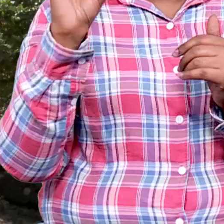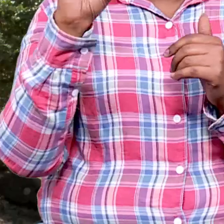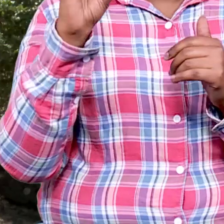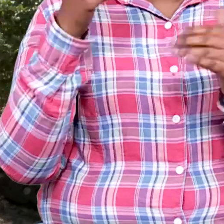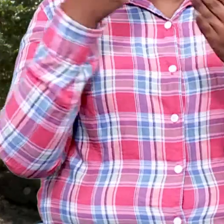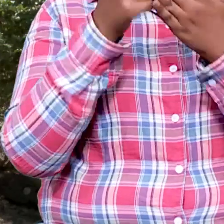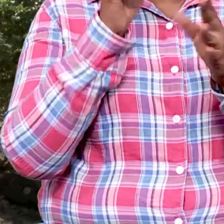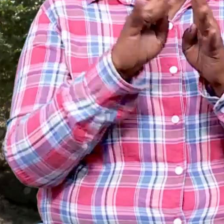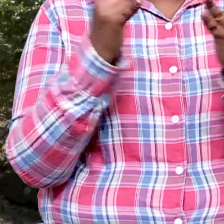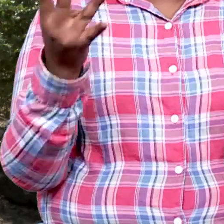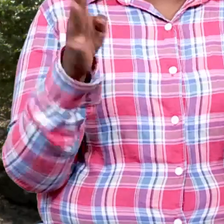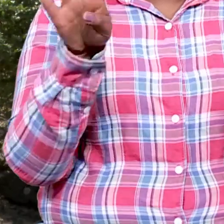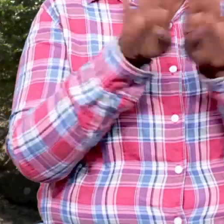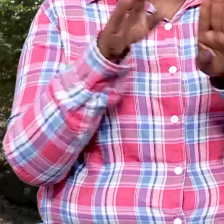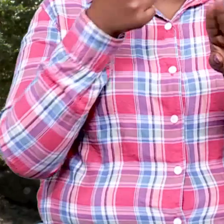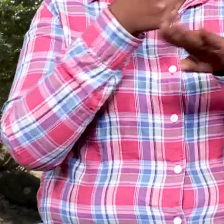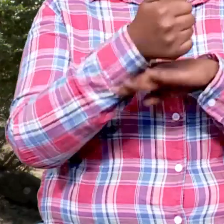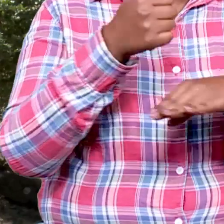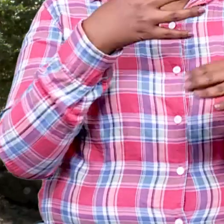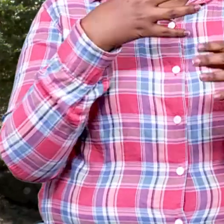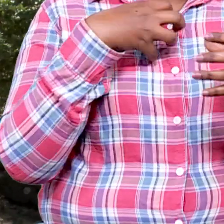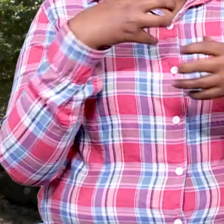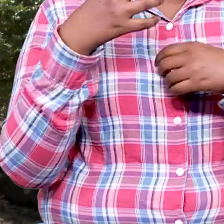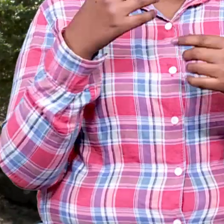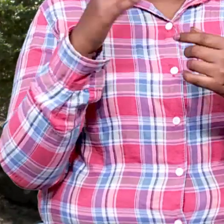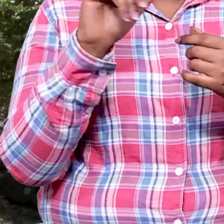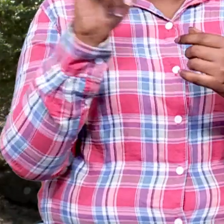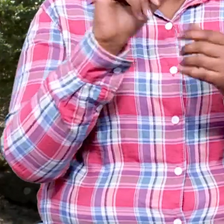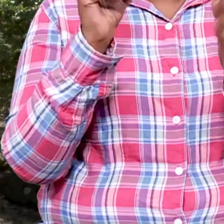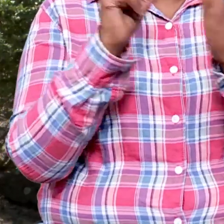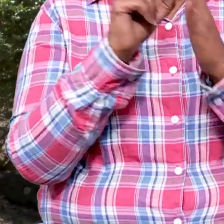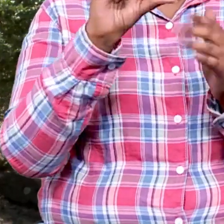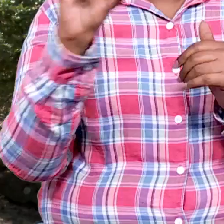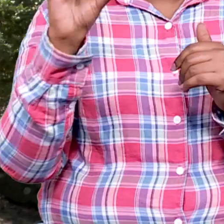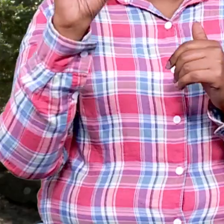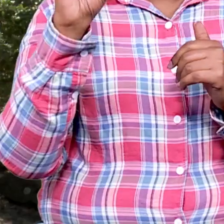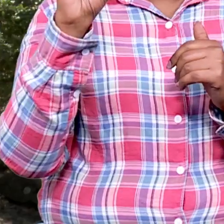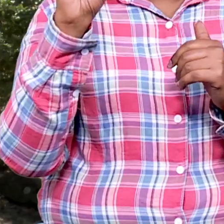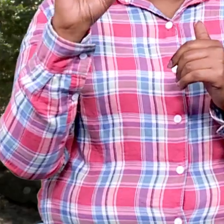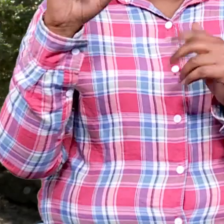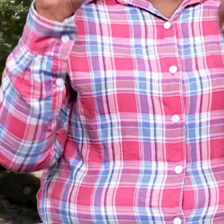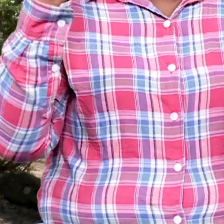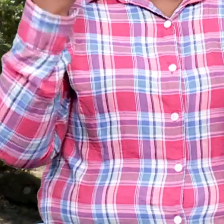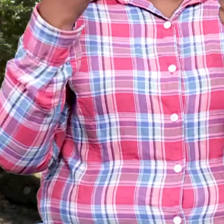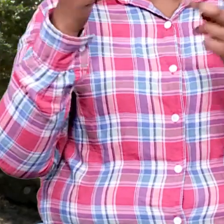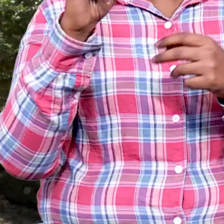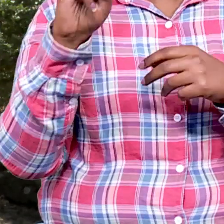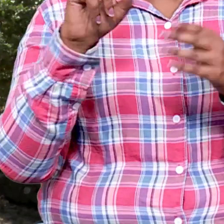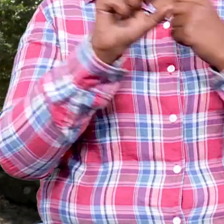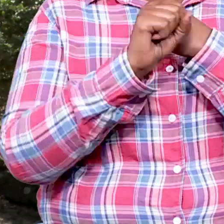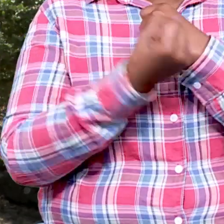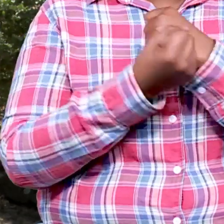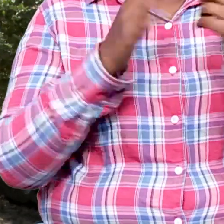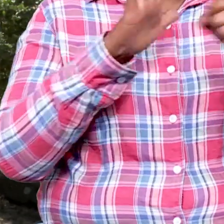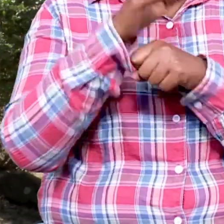መሰረት ባለመቅረቡ መዝገቡ የተዘጋበት ከሳሽ ወይም ባለ አቤቱታ በተመሳሳይ ሕግ ቁጥር 74 ንዑስ አንቀጽ 2 መሰረት